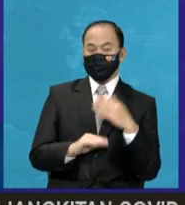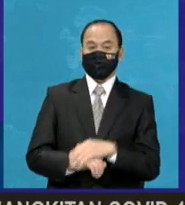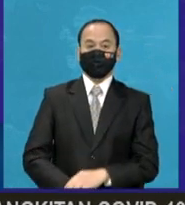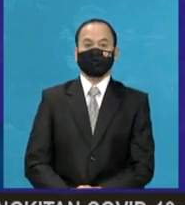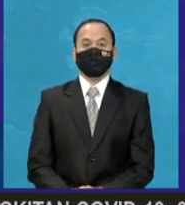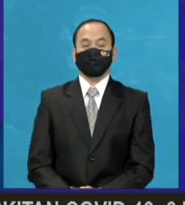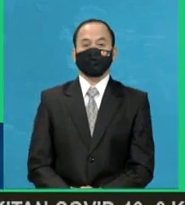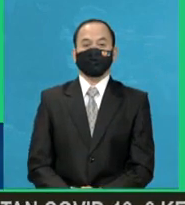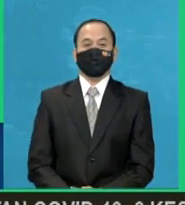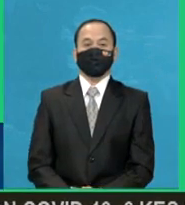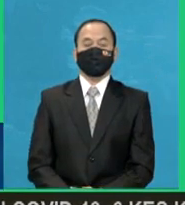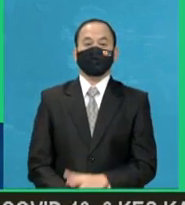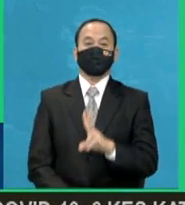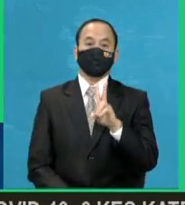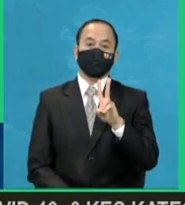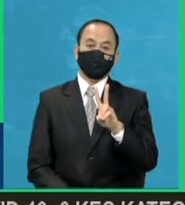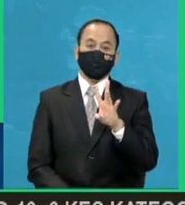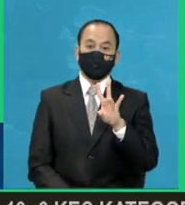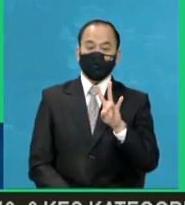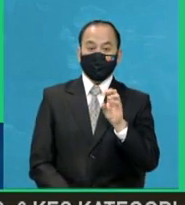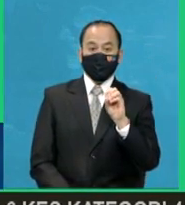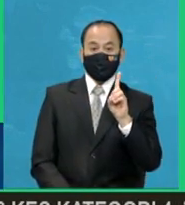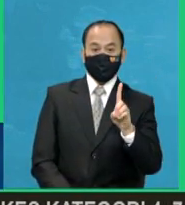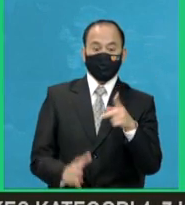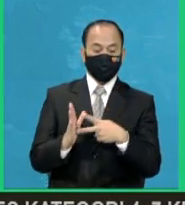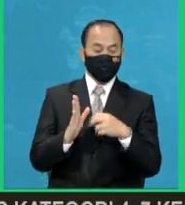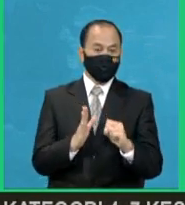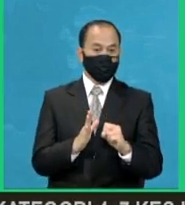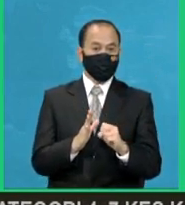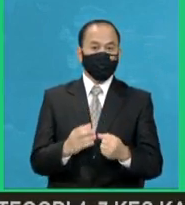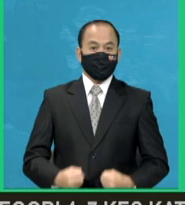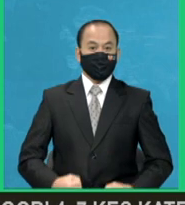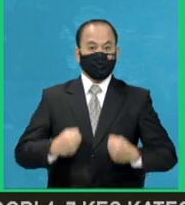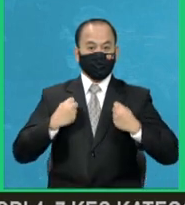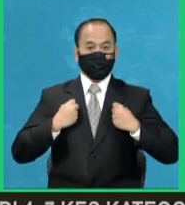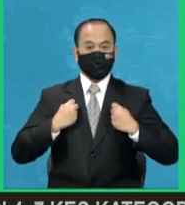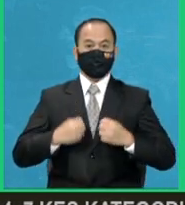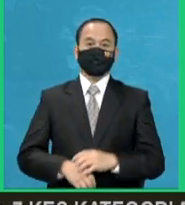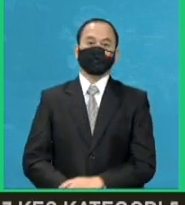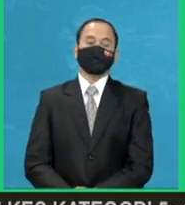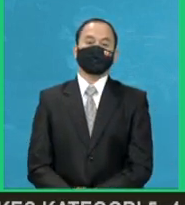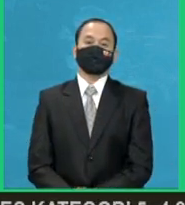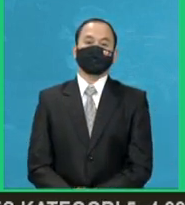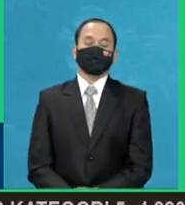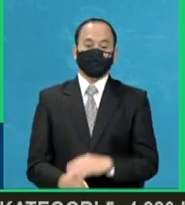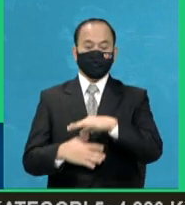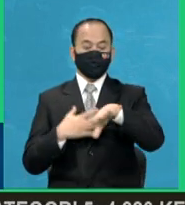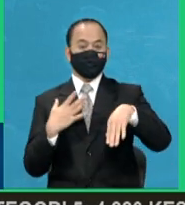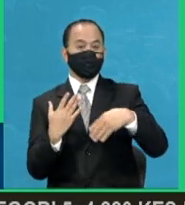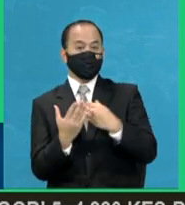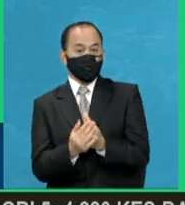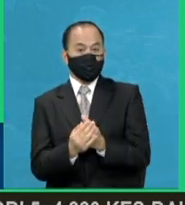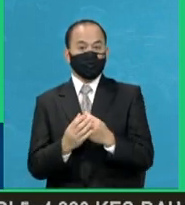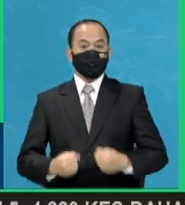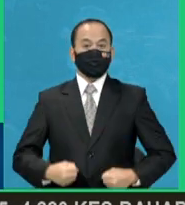sementara itu 2007 01 Chase telah disahkan sembuh yang membawa jumlah case